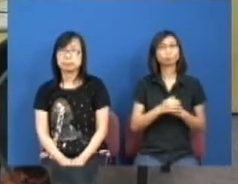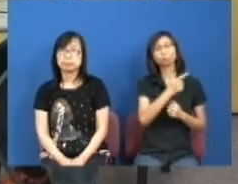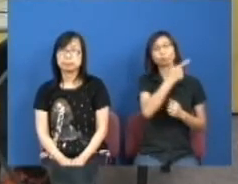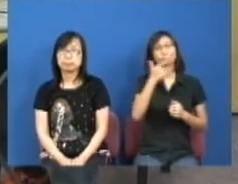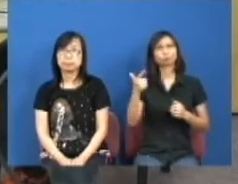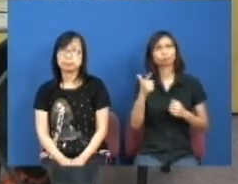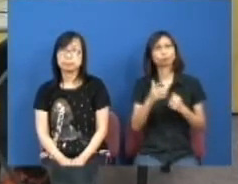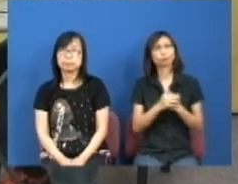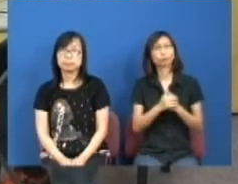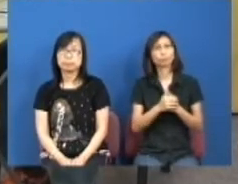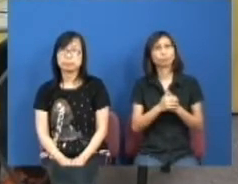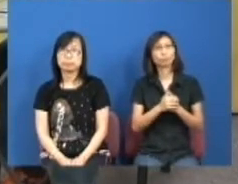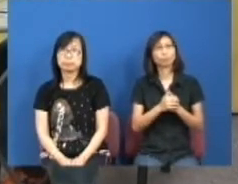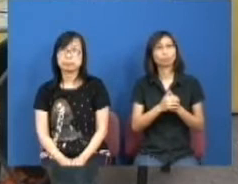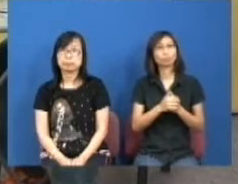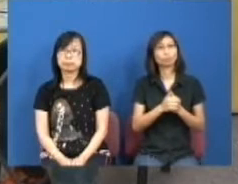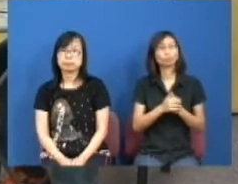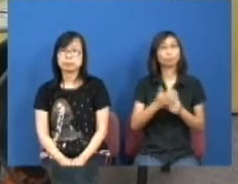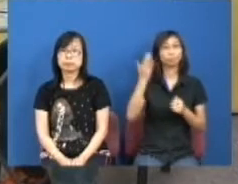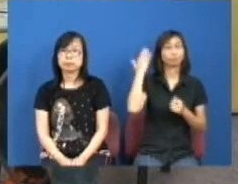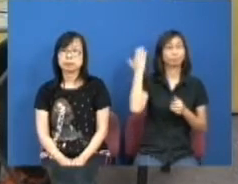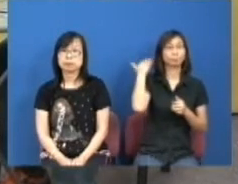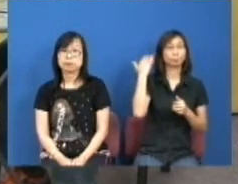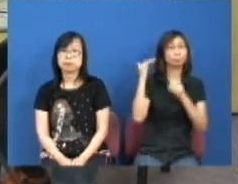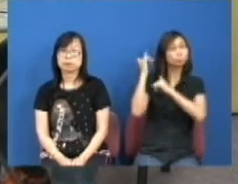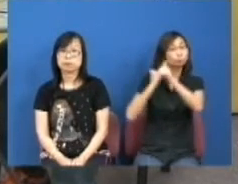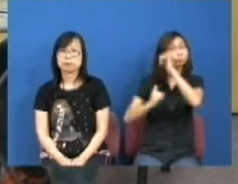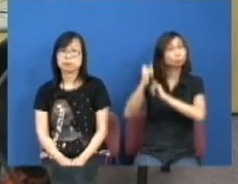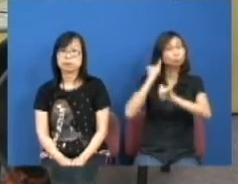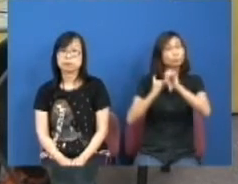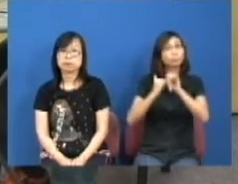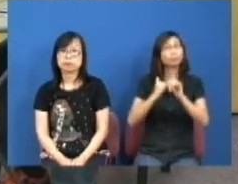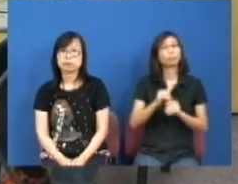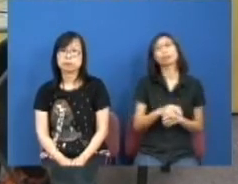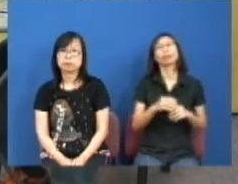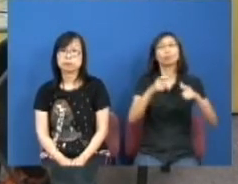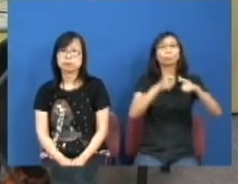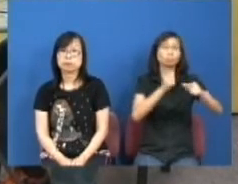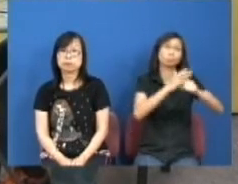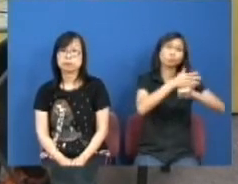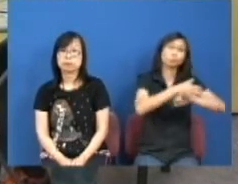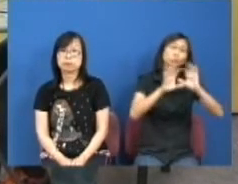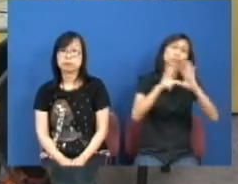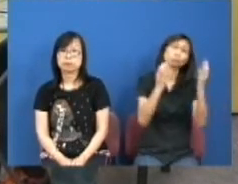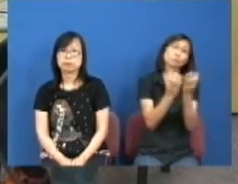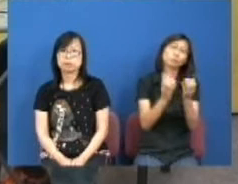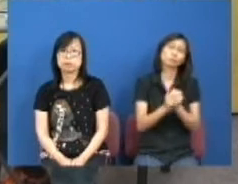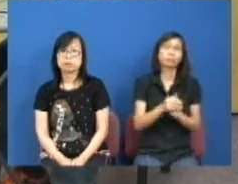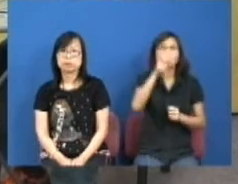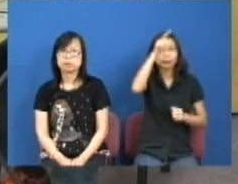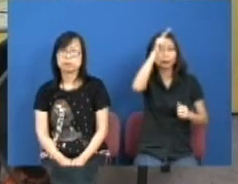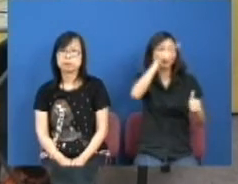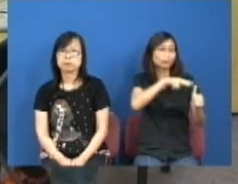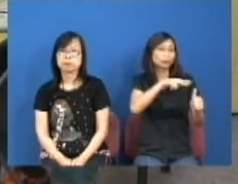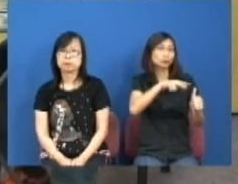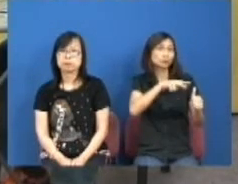我們都講過即傳統的一些公民社會組織，我講到現在醫組織的政治取向會